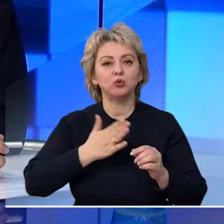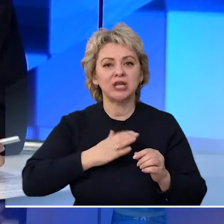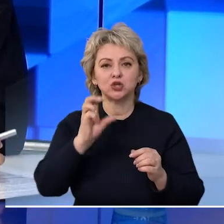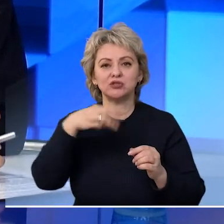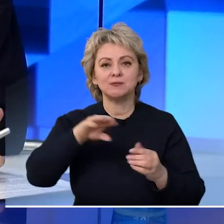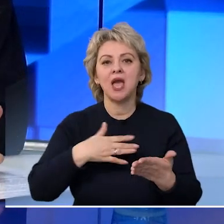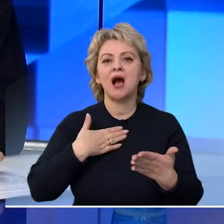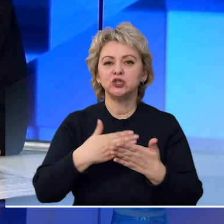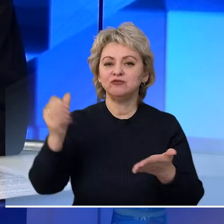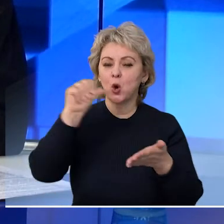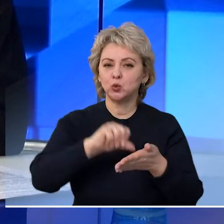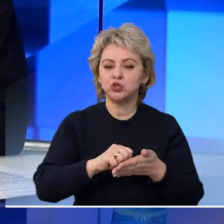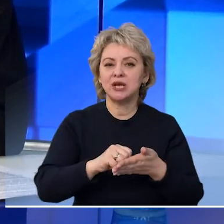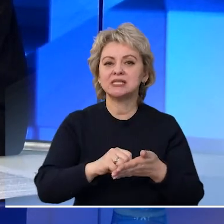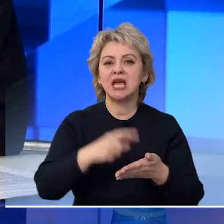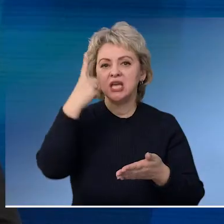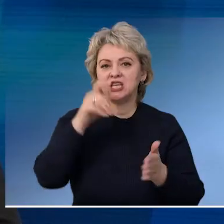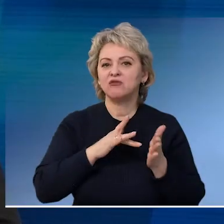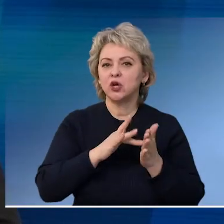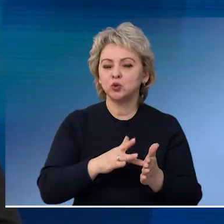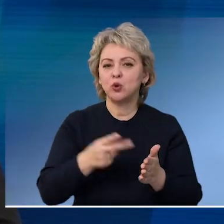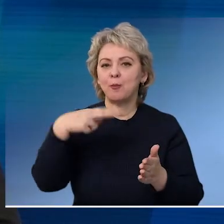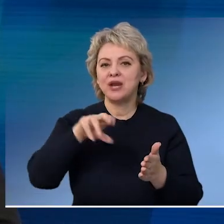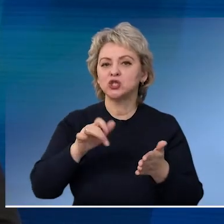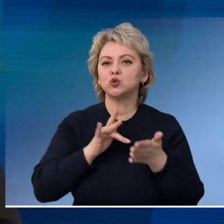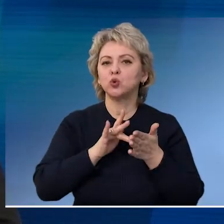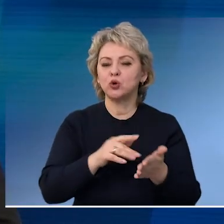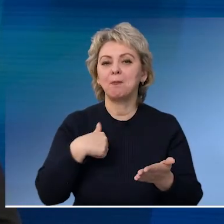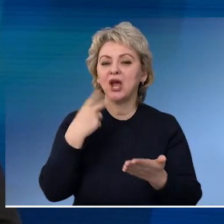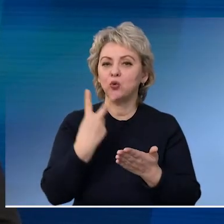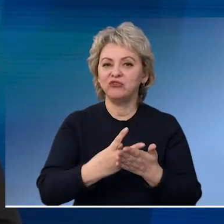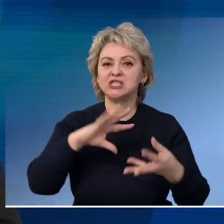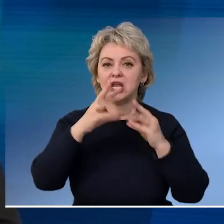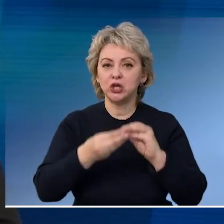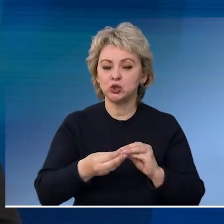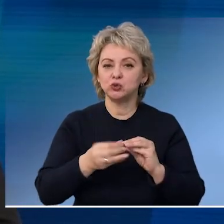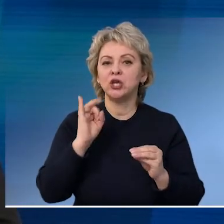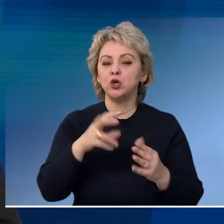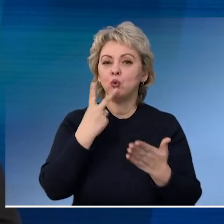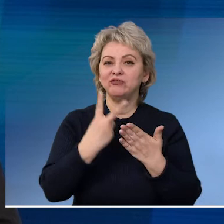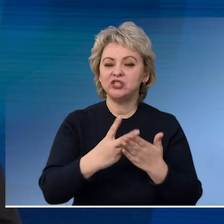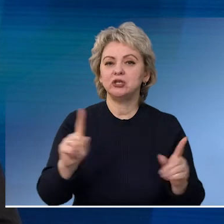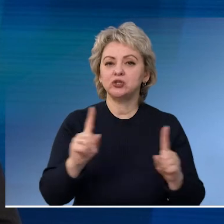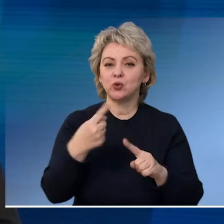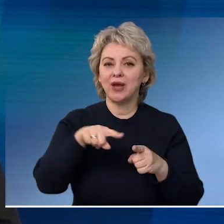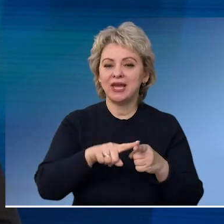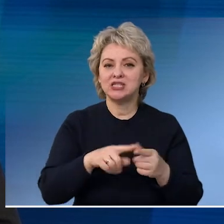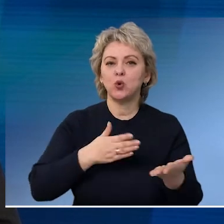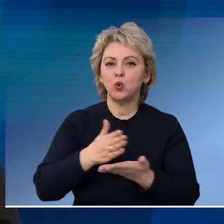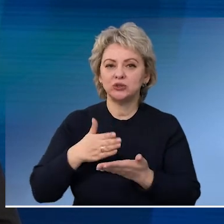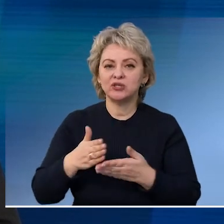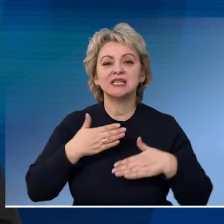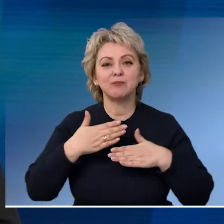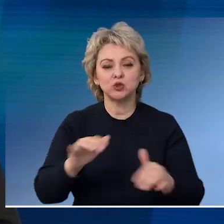наших СМИ активно участвовали в инфотурах и пресс-турах, мы увидели результат, и мы увидели, что